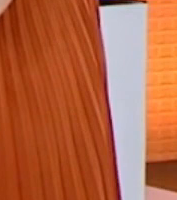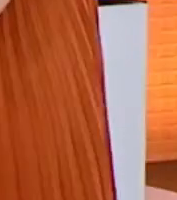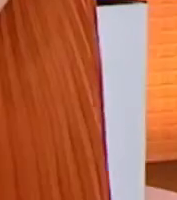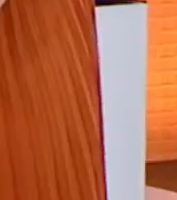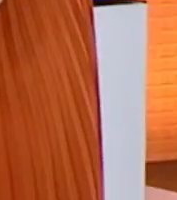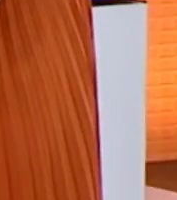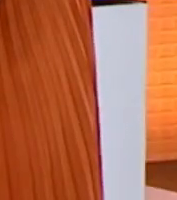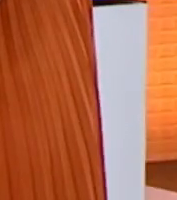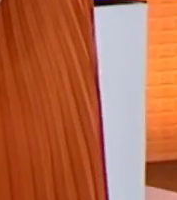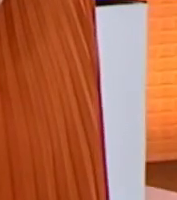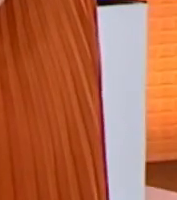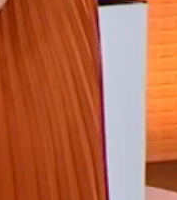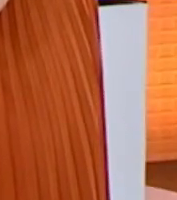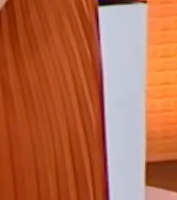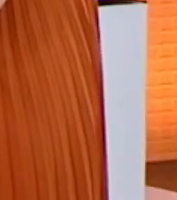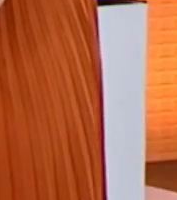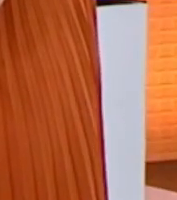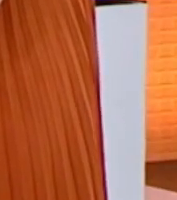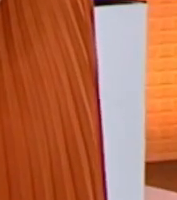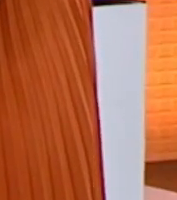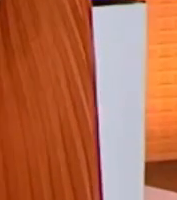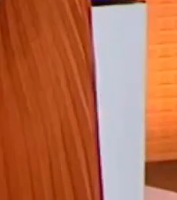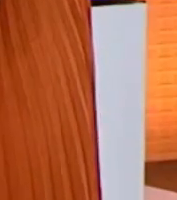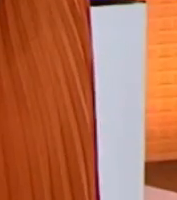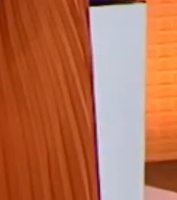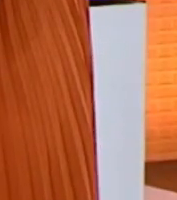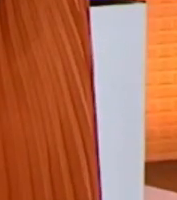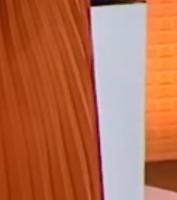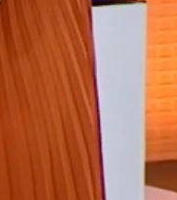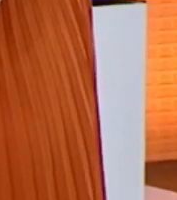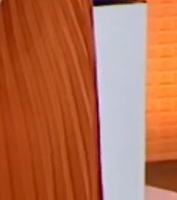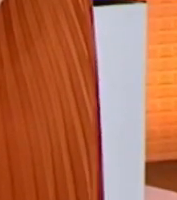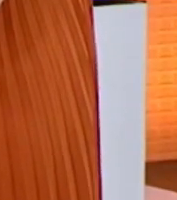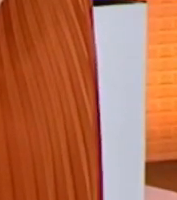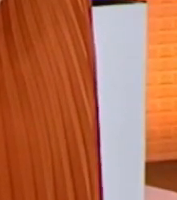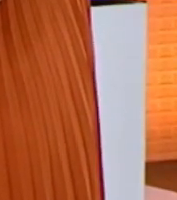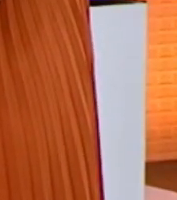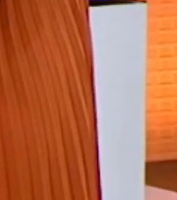po kami sa GMA Pinoy TV at www.gmanews.tv